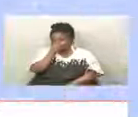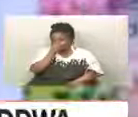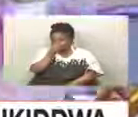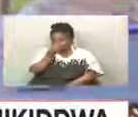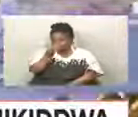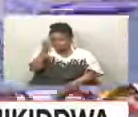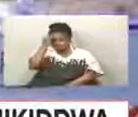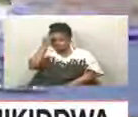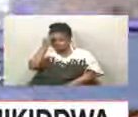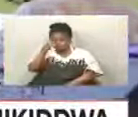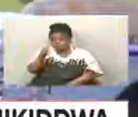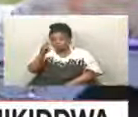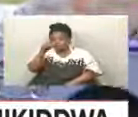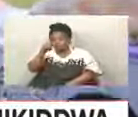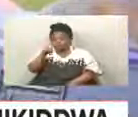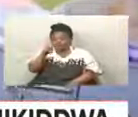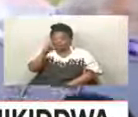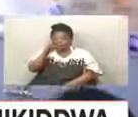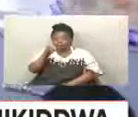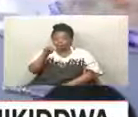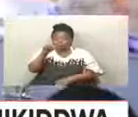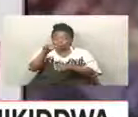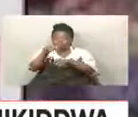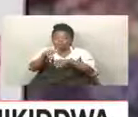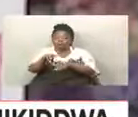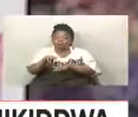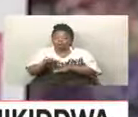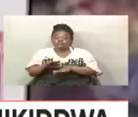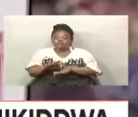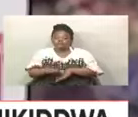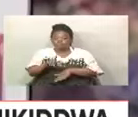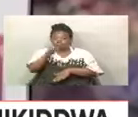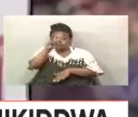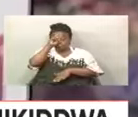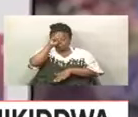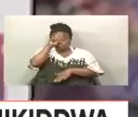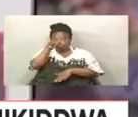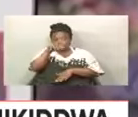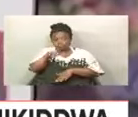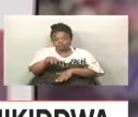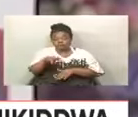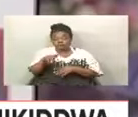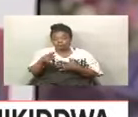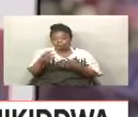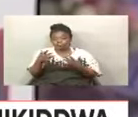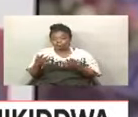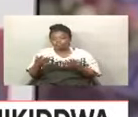baka wa president beti kibla sabi nse rubina nabanya mkuzika tipenda kuchalo chavalanzi mgomboli mkara